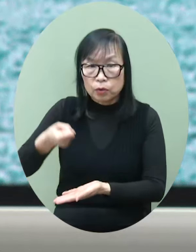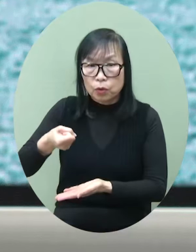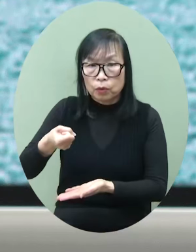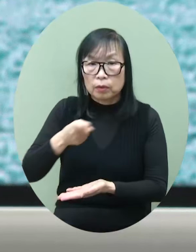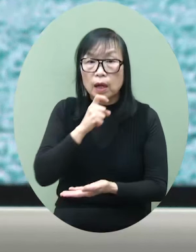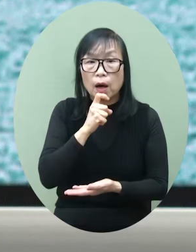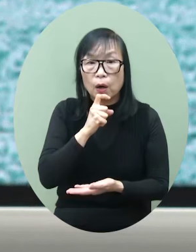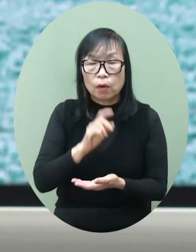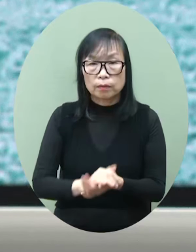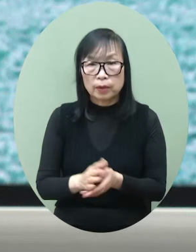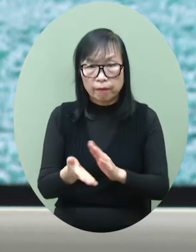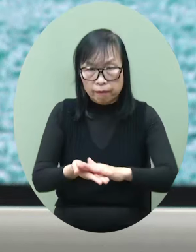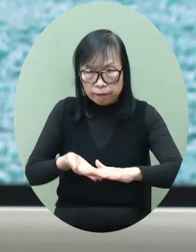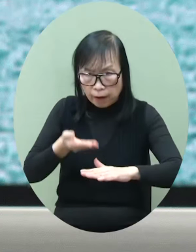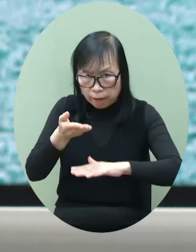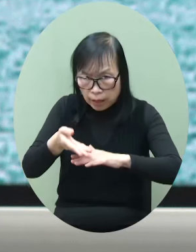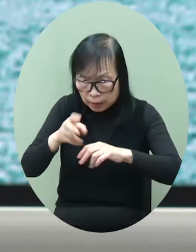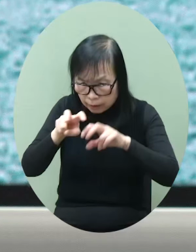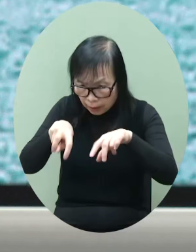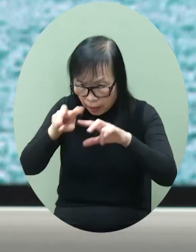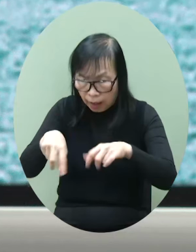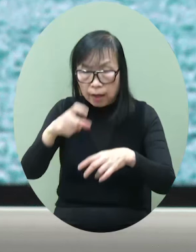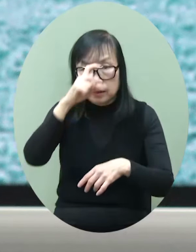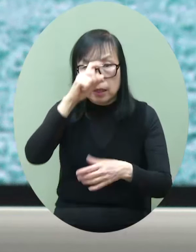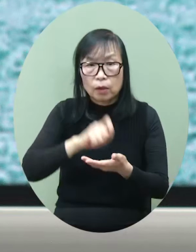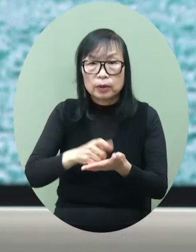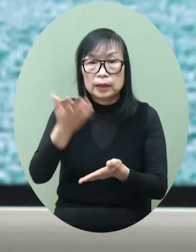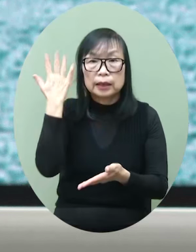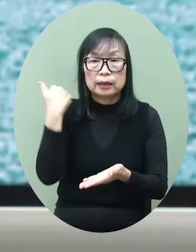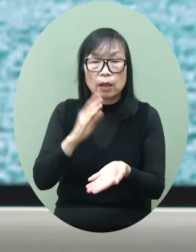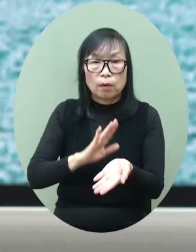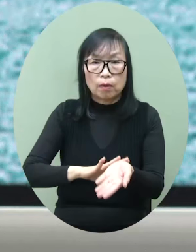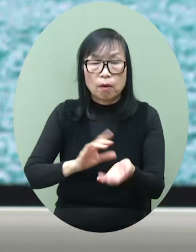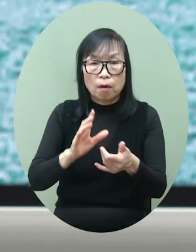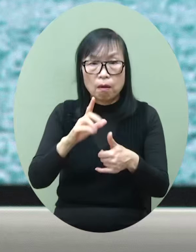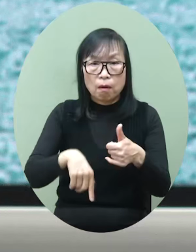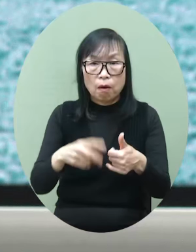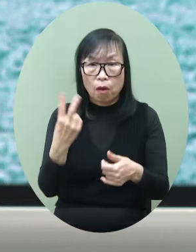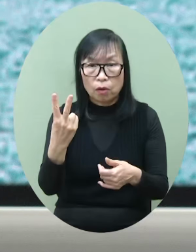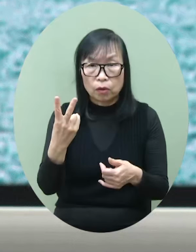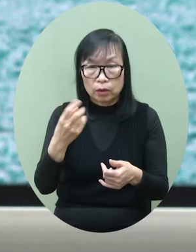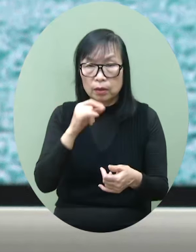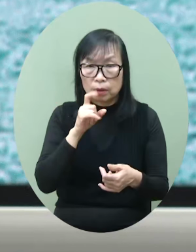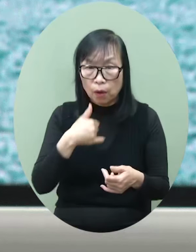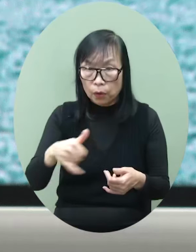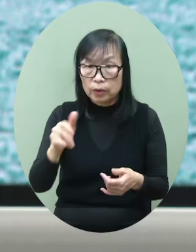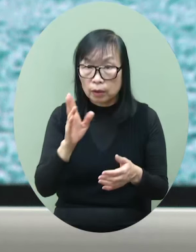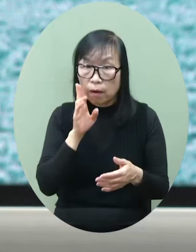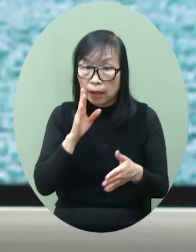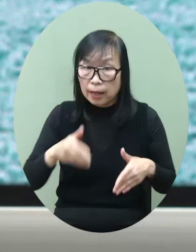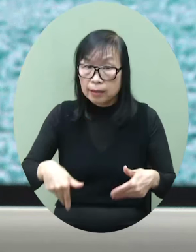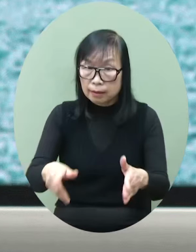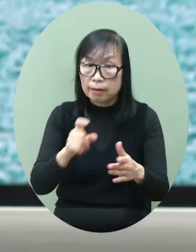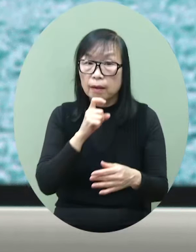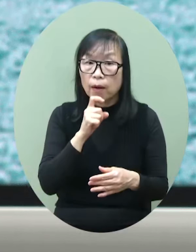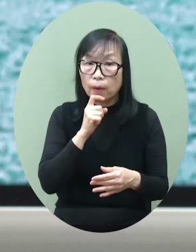我們翻查紀錄之前我們都有兩位個案都有去這個街市的都是